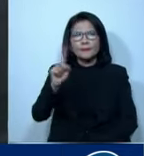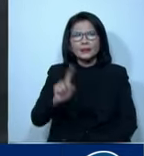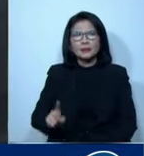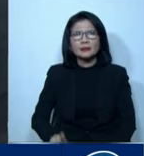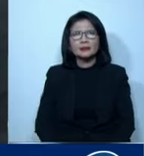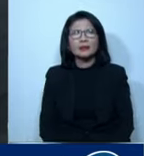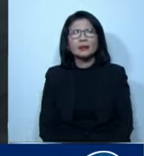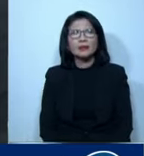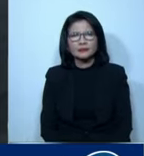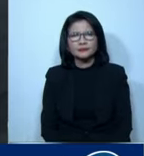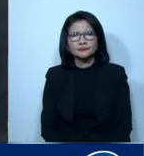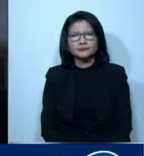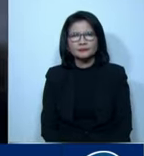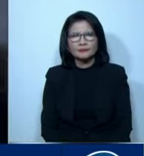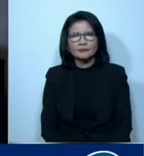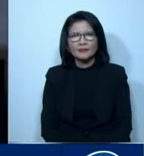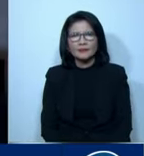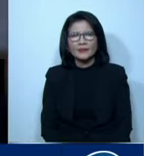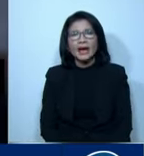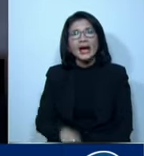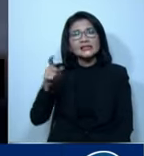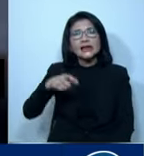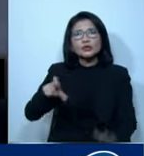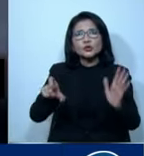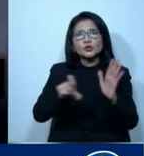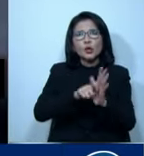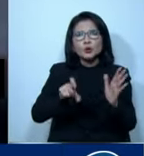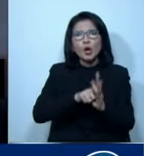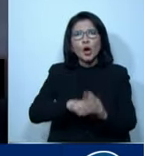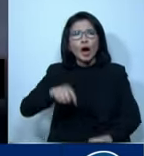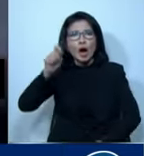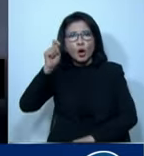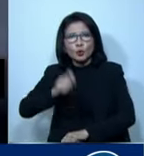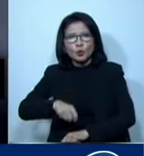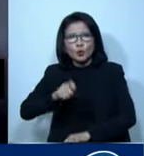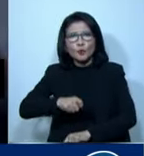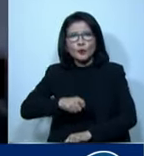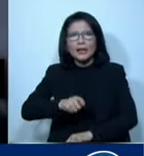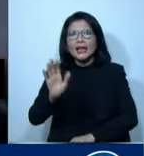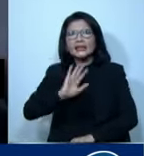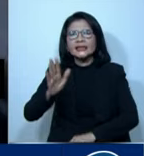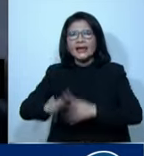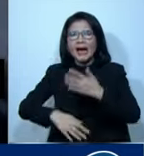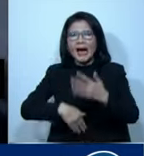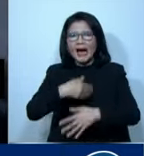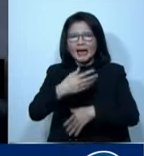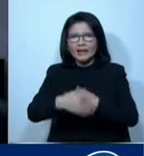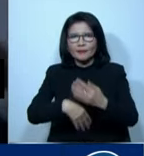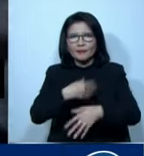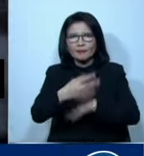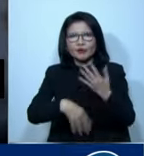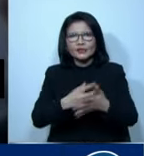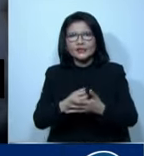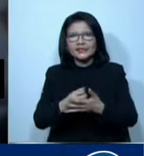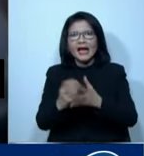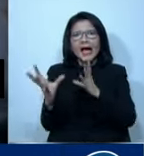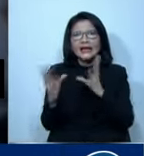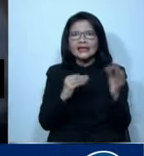dari sekarang. Inilah salah satu contoh produk hukum yang tidak melewati proses dialog publik yang